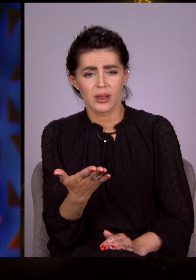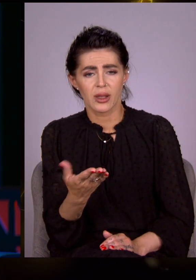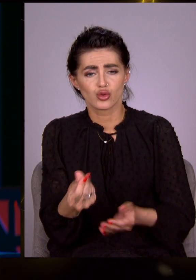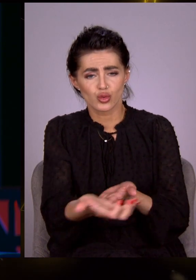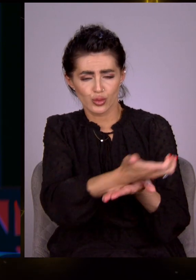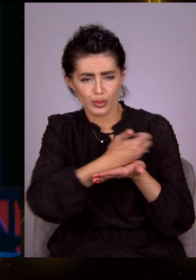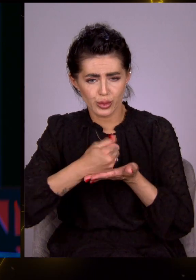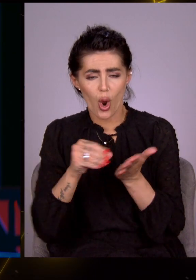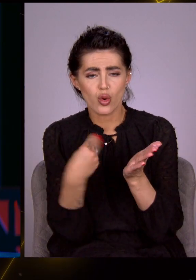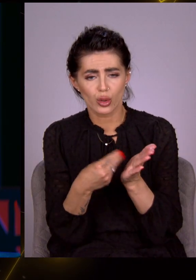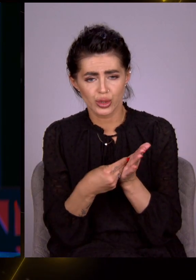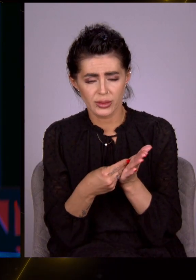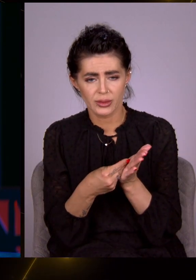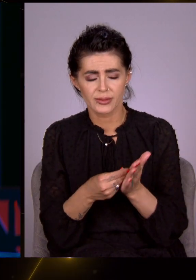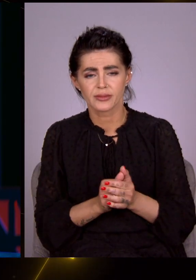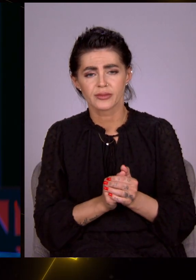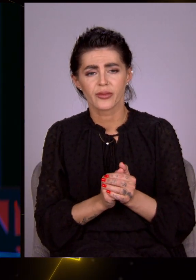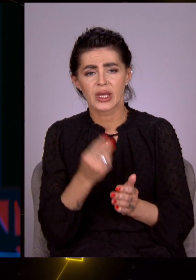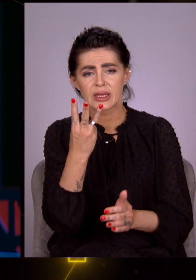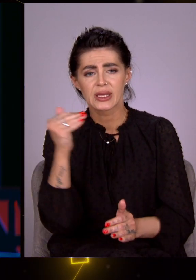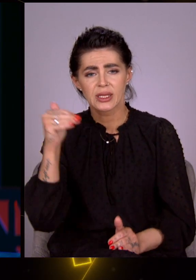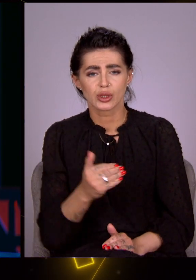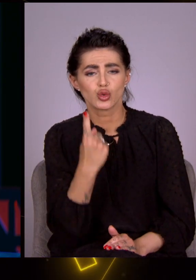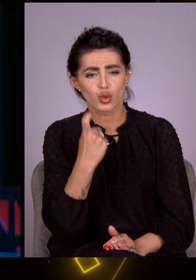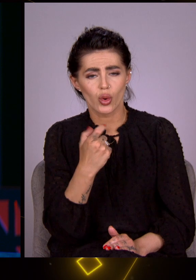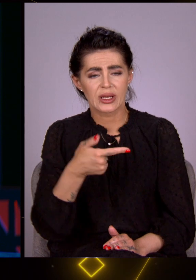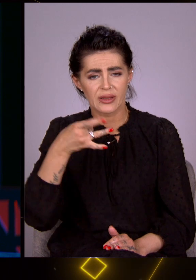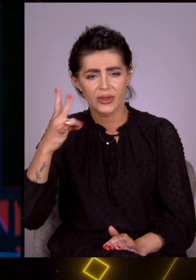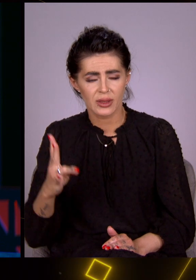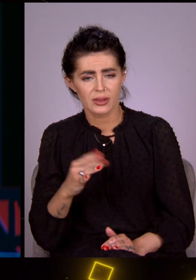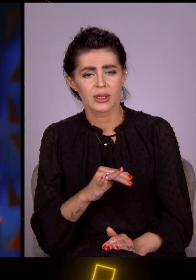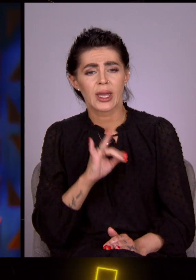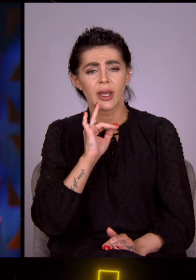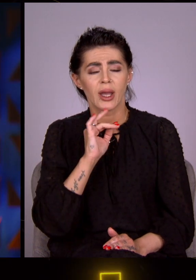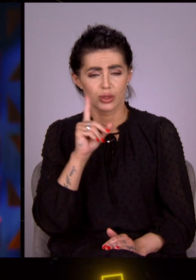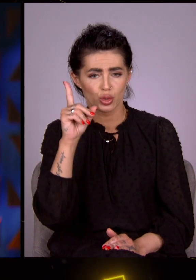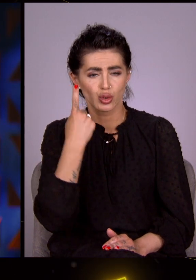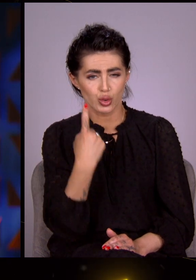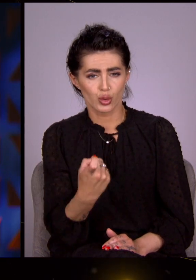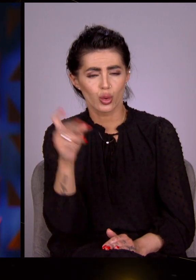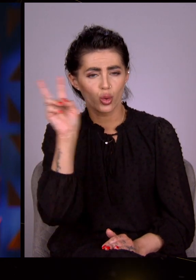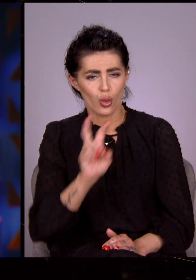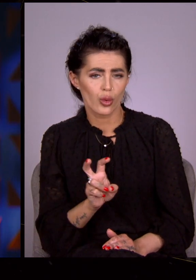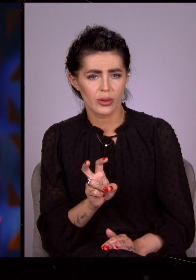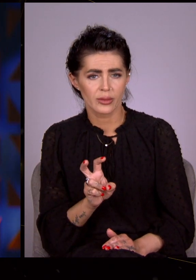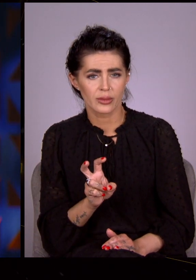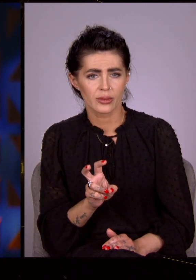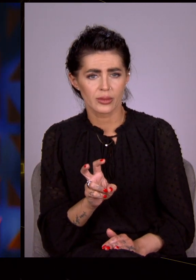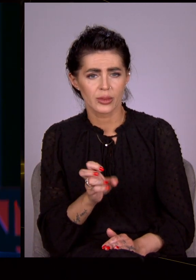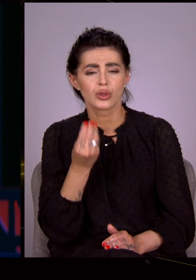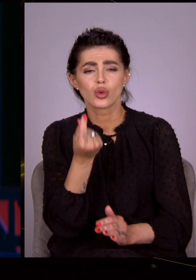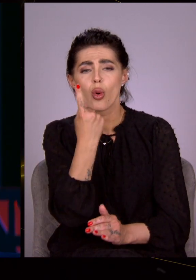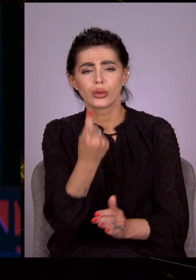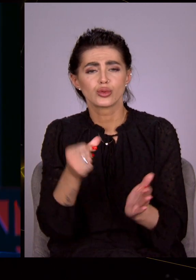грошей? 3100 гривень і 100 доларів. У мене тоді питання, по скільки ви продаєте ці віночки?